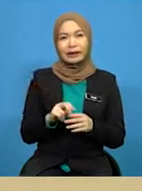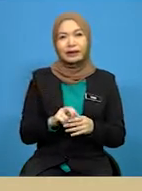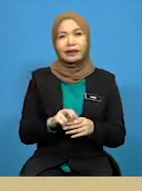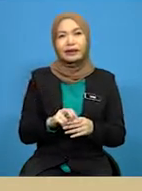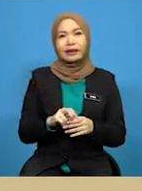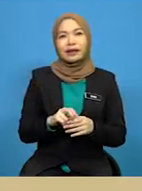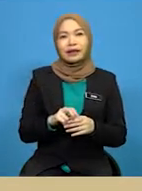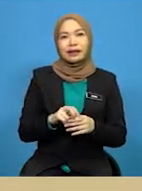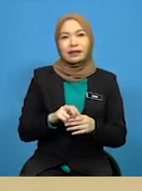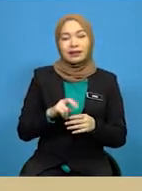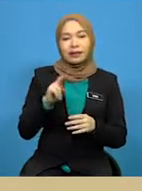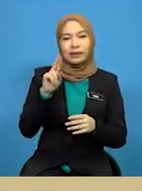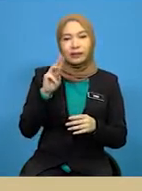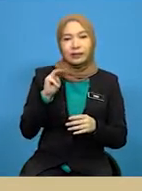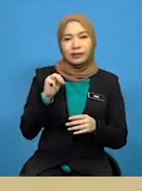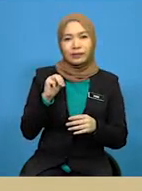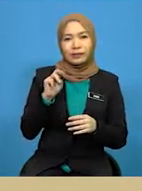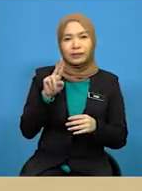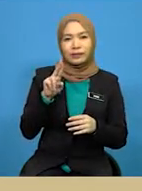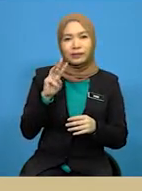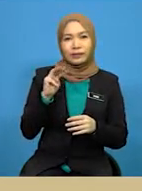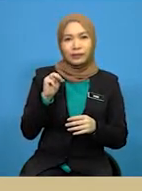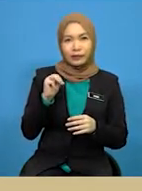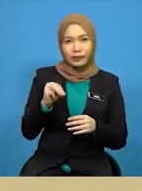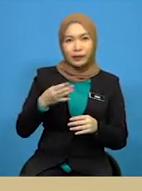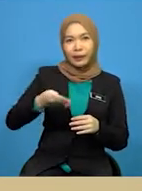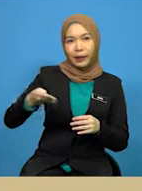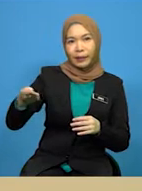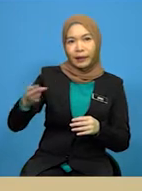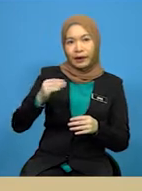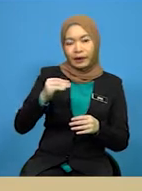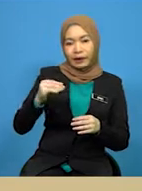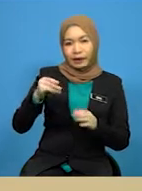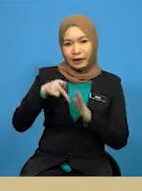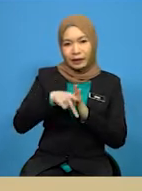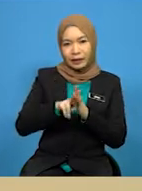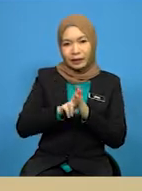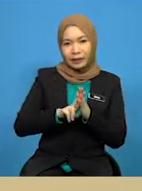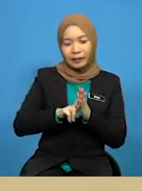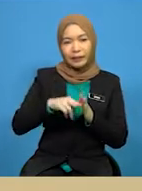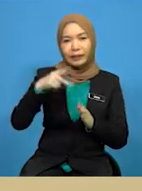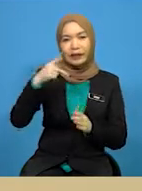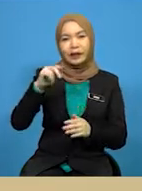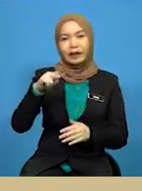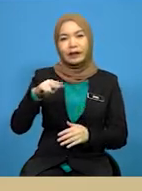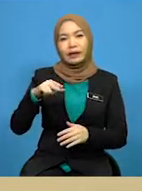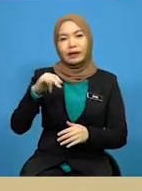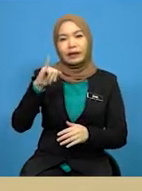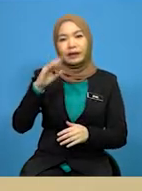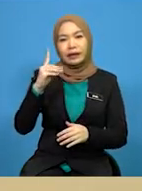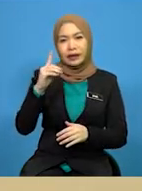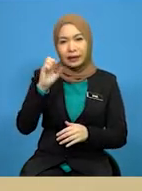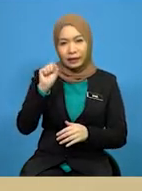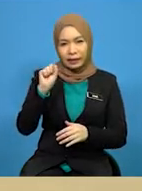perkhidmatan secara berterusan menyebabkan A. Nilai wang meningkat, B. Kadar bunga benar